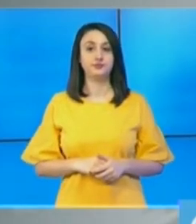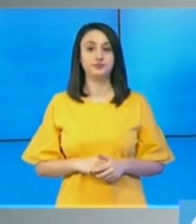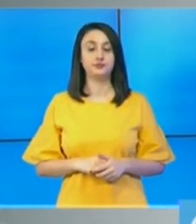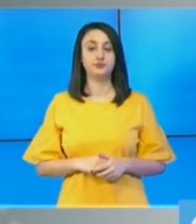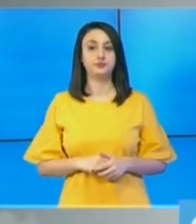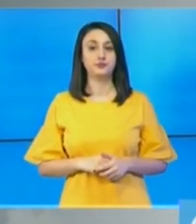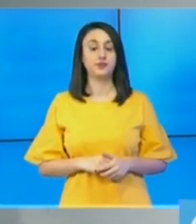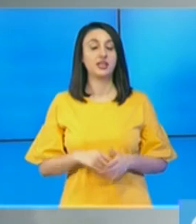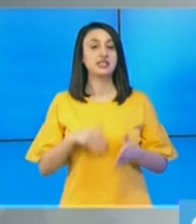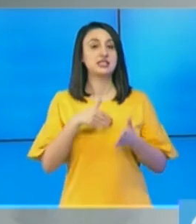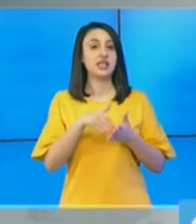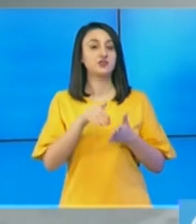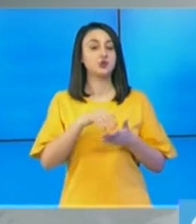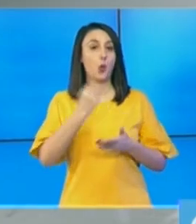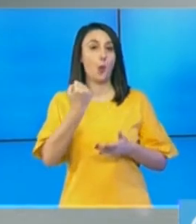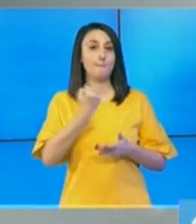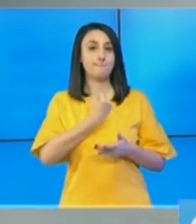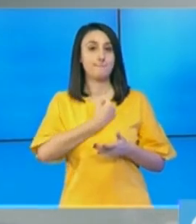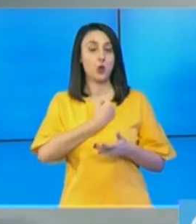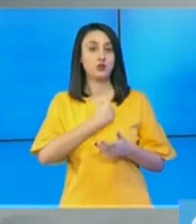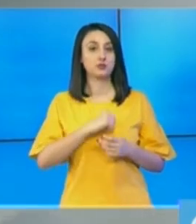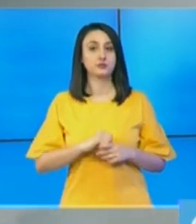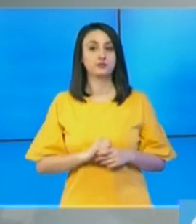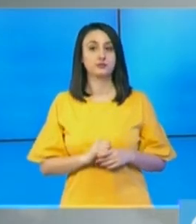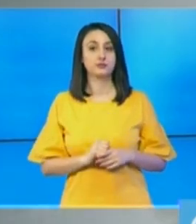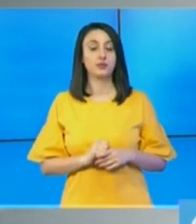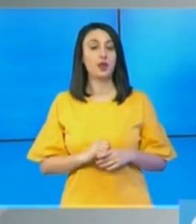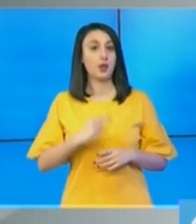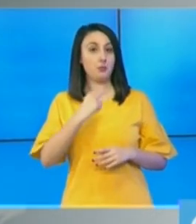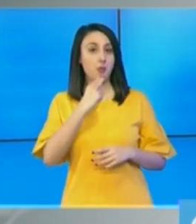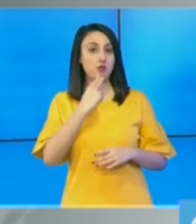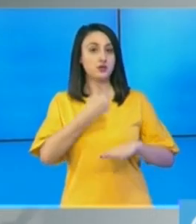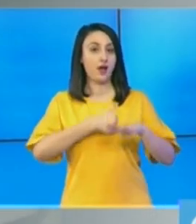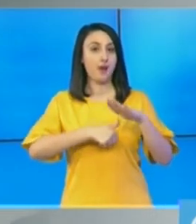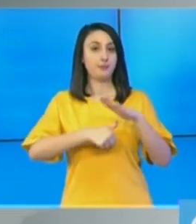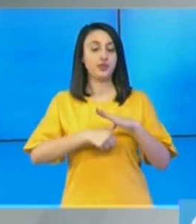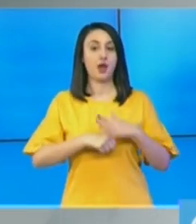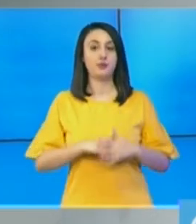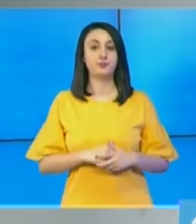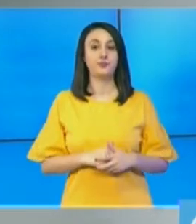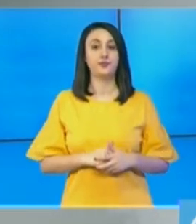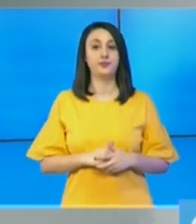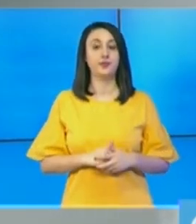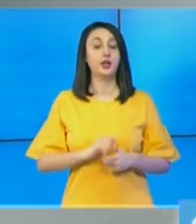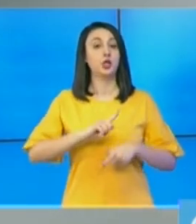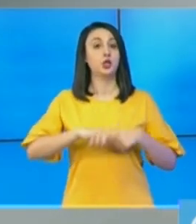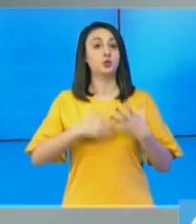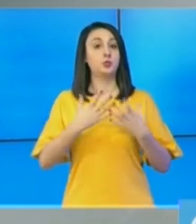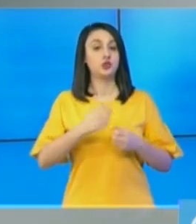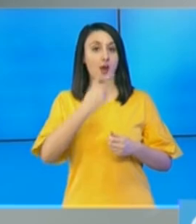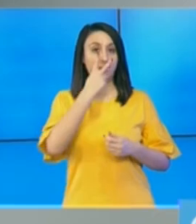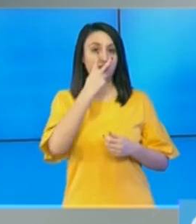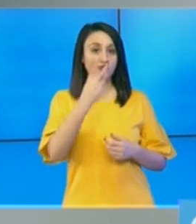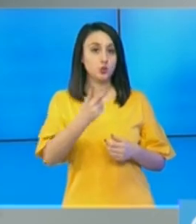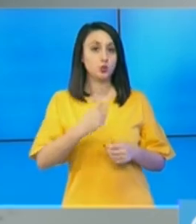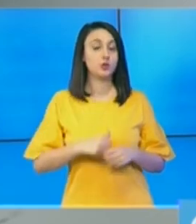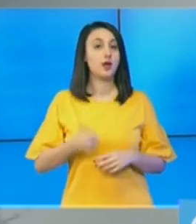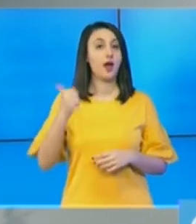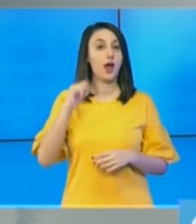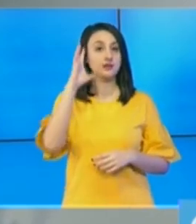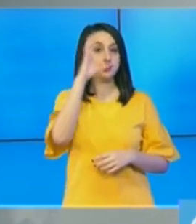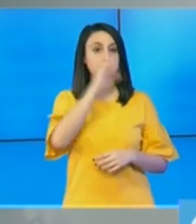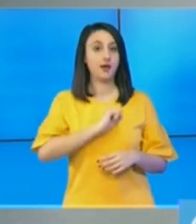serviciul omoruri din cadrul Poliției Capitalei. Asta după ce am văzut că